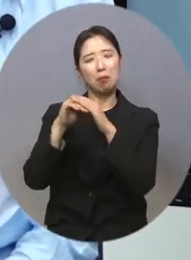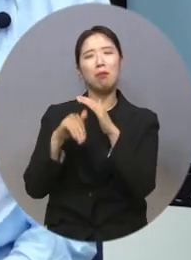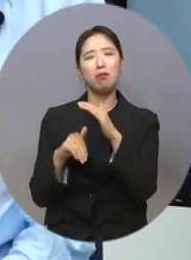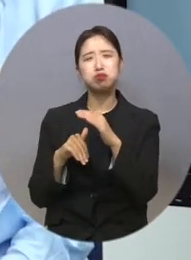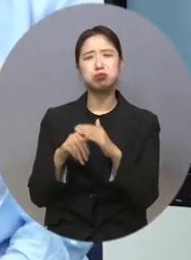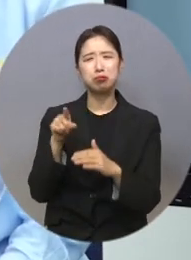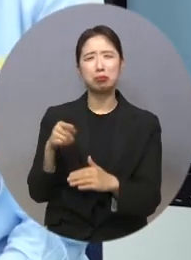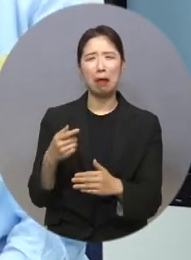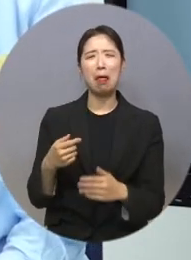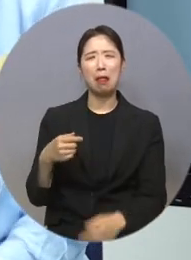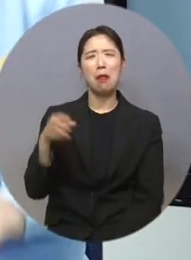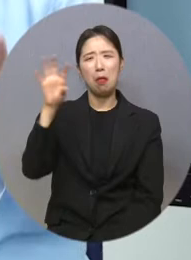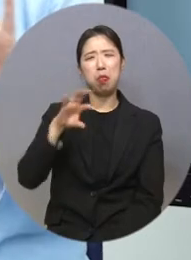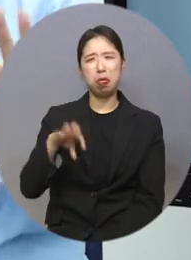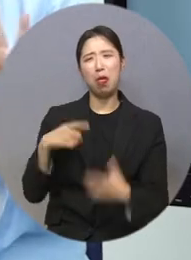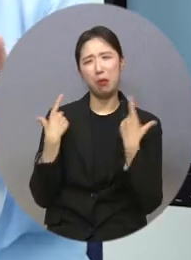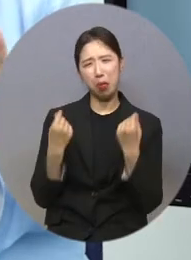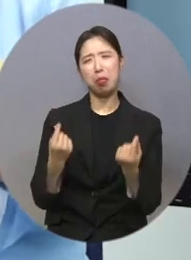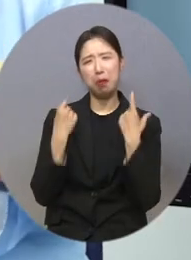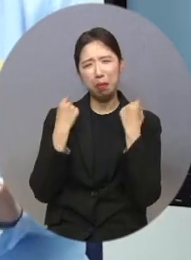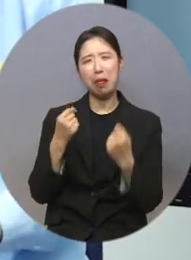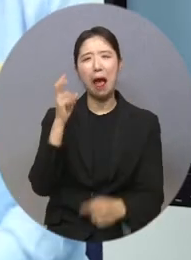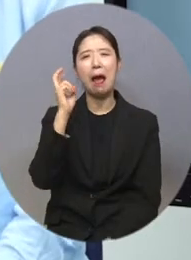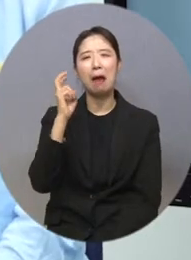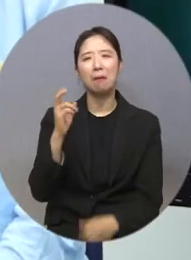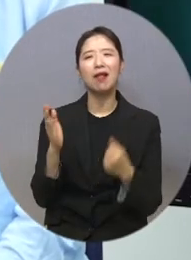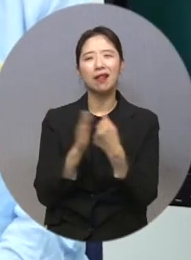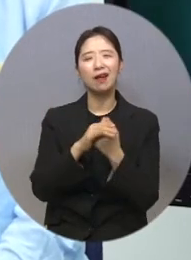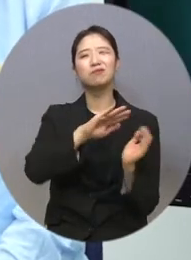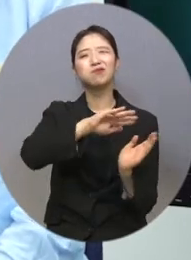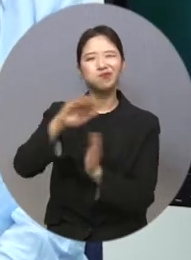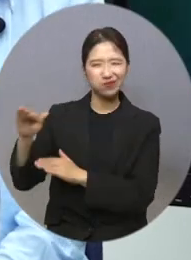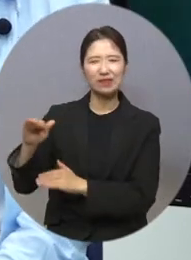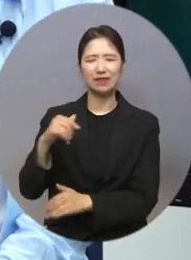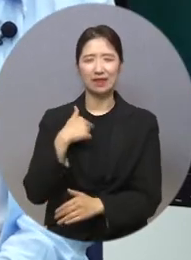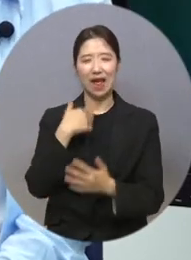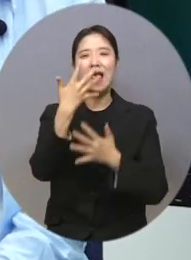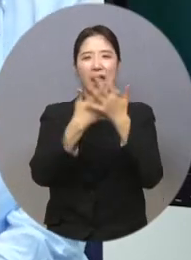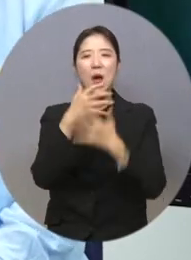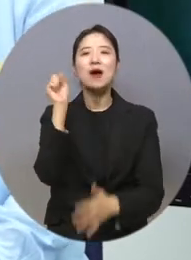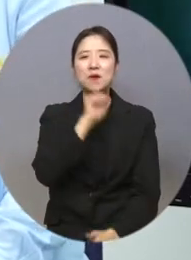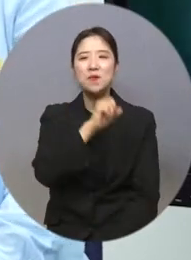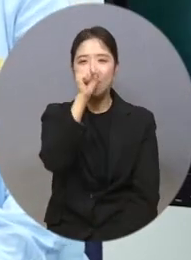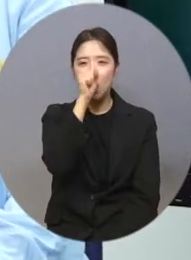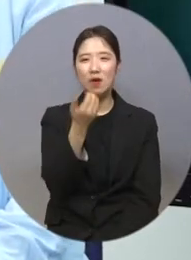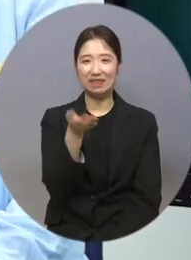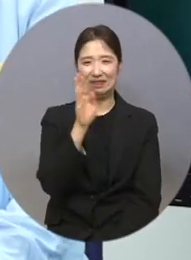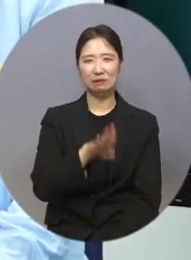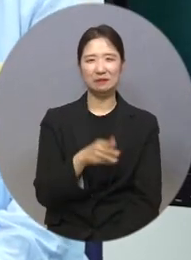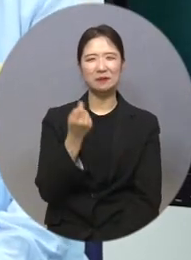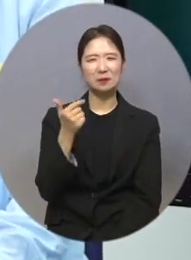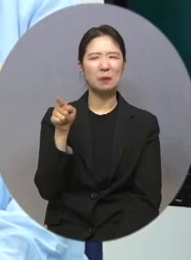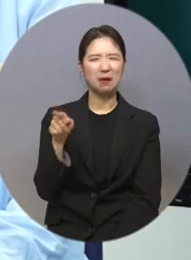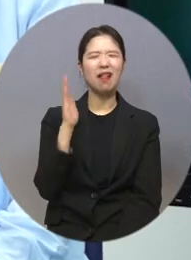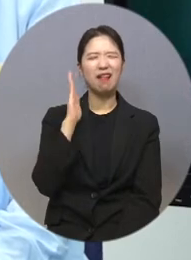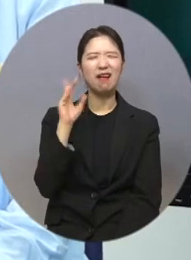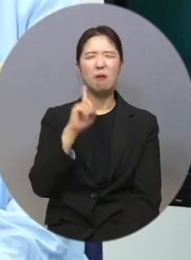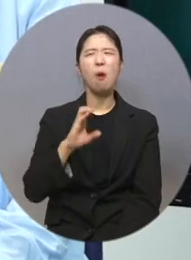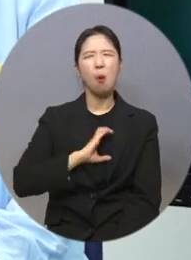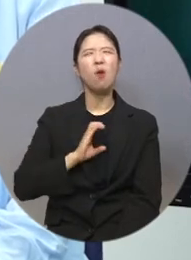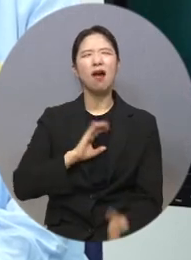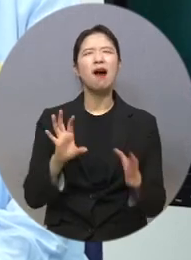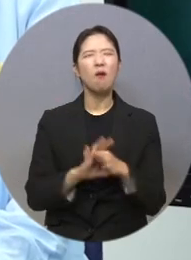같아서 네, 뻔할 것 같아서 계속 좀 밀어놨었어요. 그렇죠. 전 영화 보는 거 참 좋아하는데 저 이야기 뭐